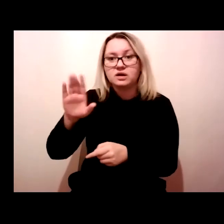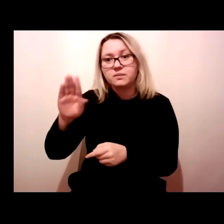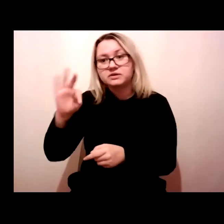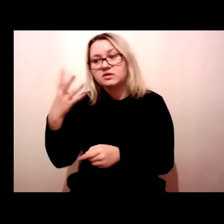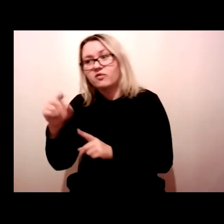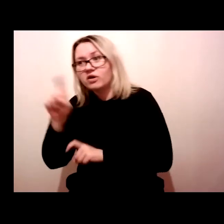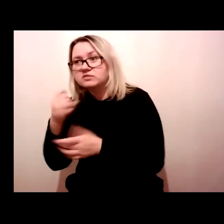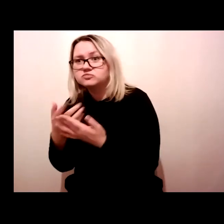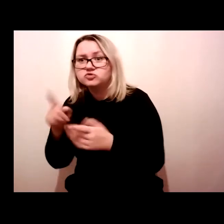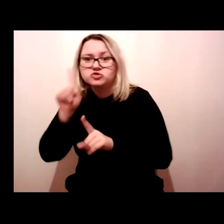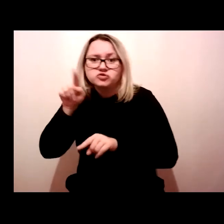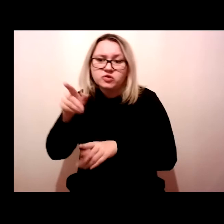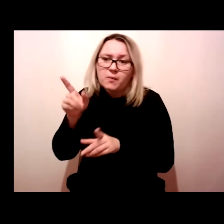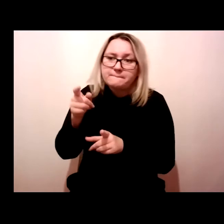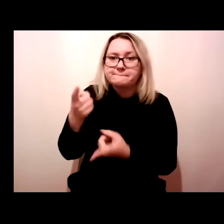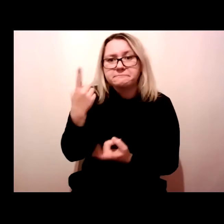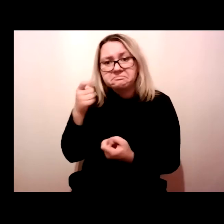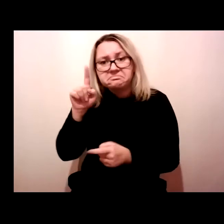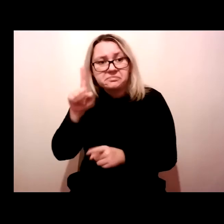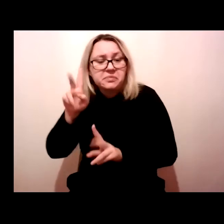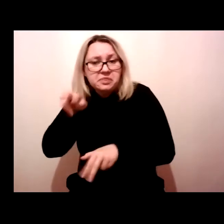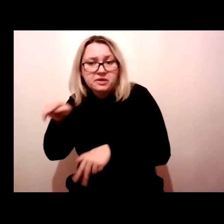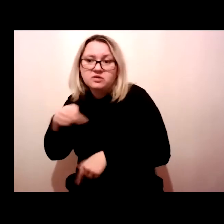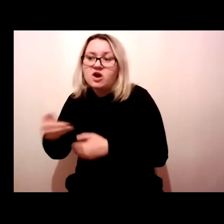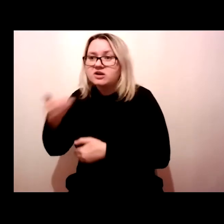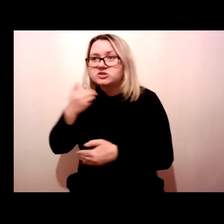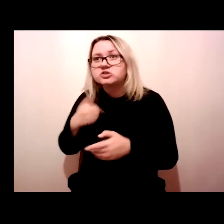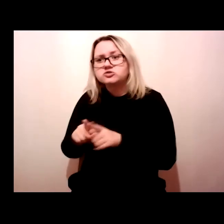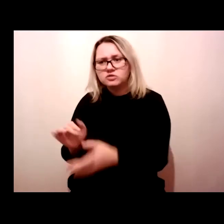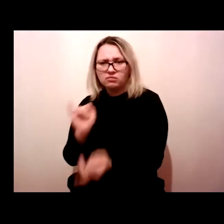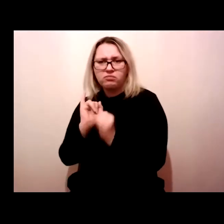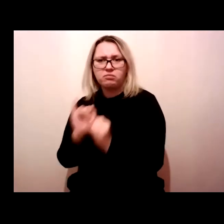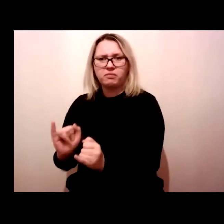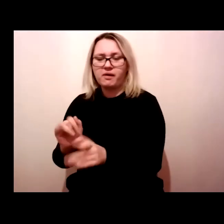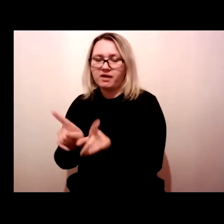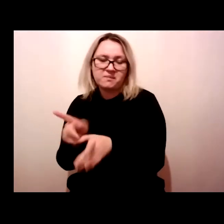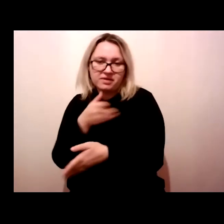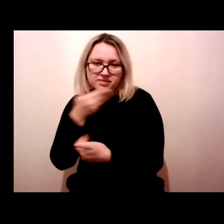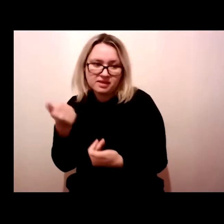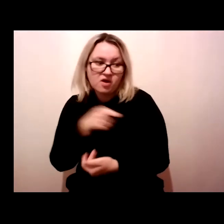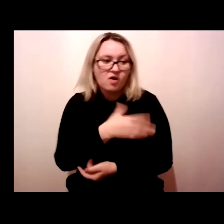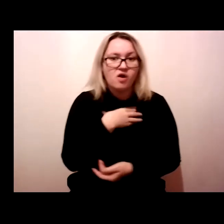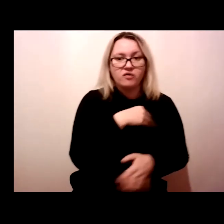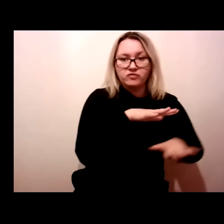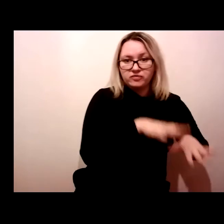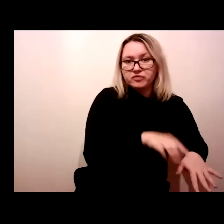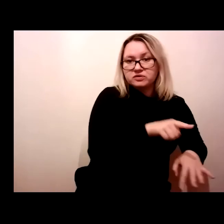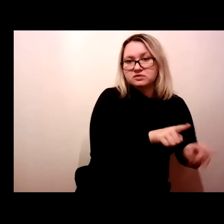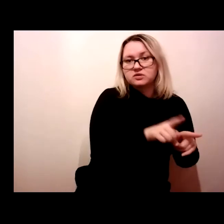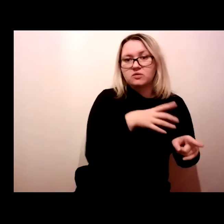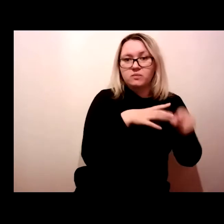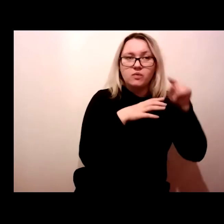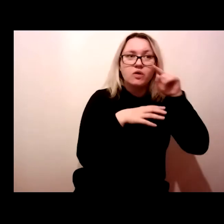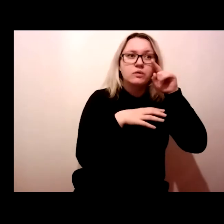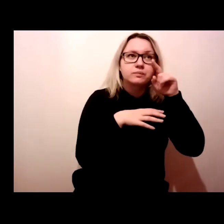klausimus, mažiau turi išankstinių nusistatymų, It seems that o teachers Vilniuje from the netgi rural area sunku